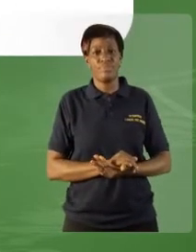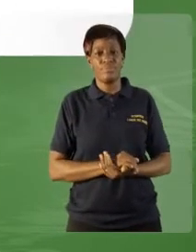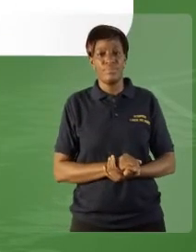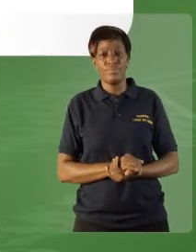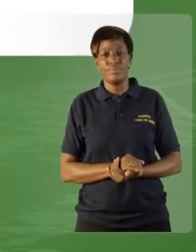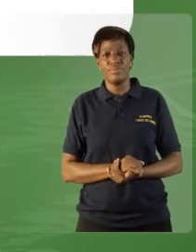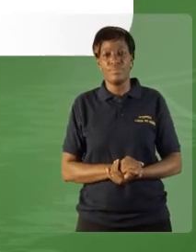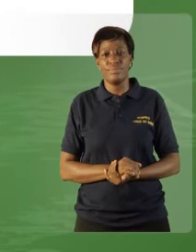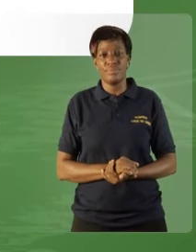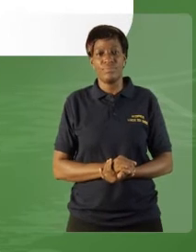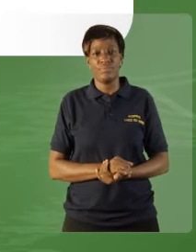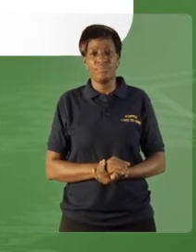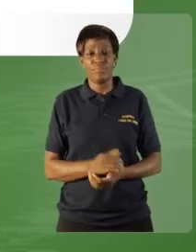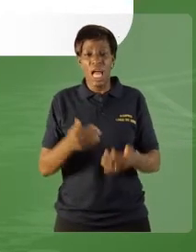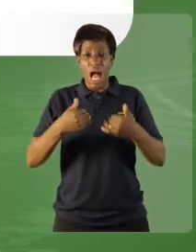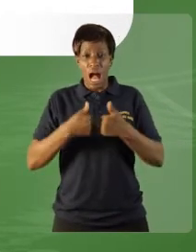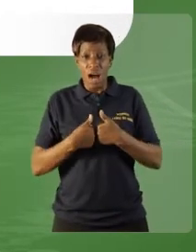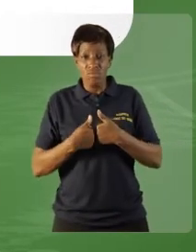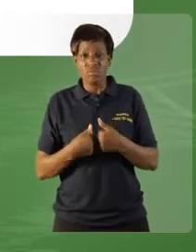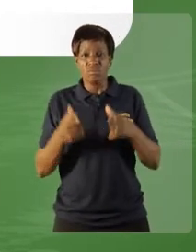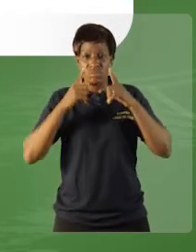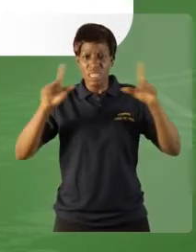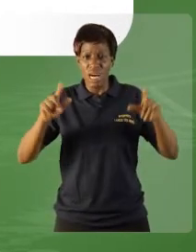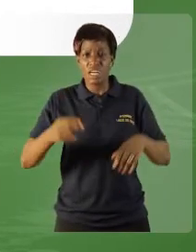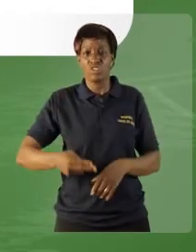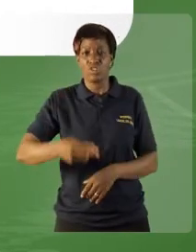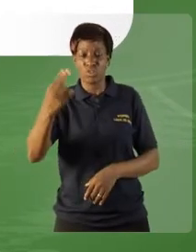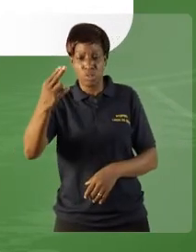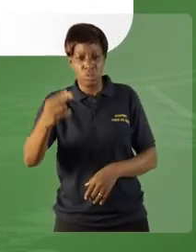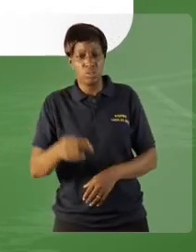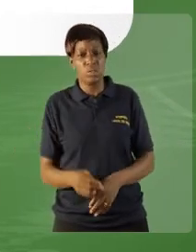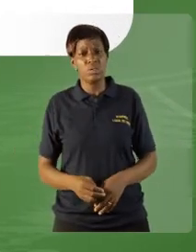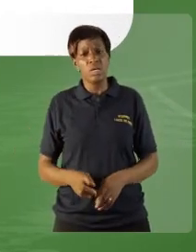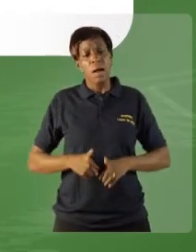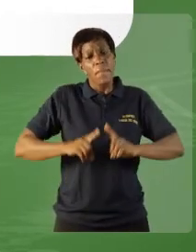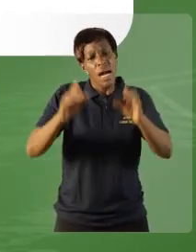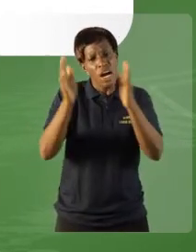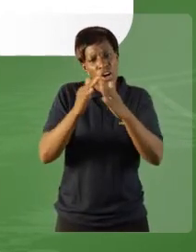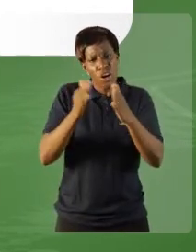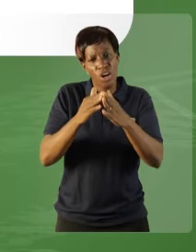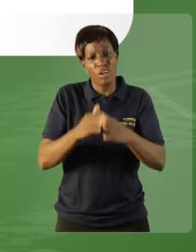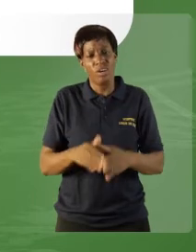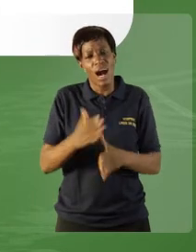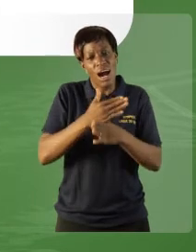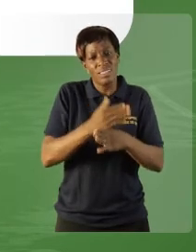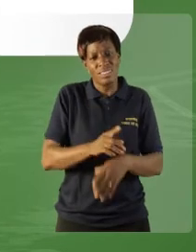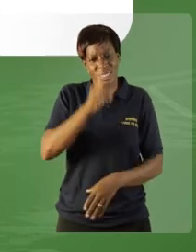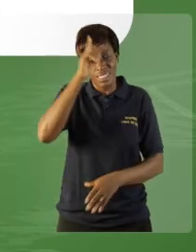On retrouve le registre soutenu aussi au cours des rencontres entre les intellectuels de niveau